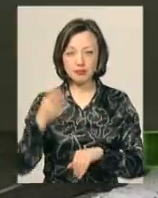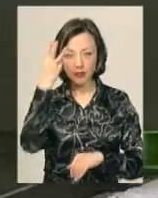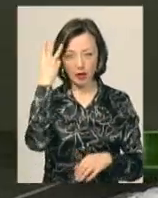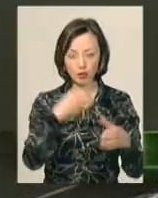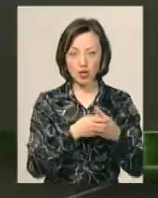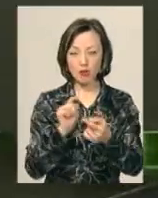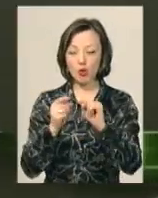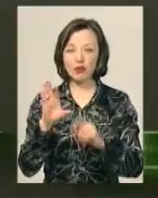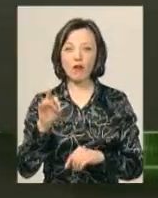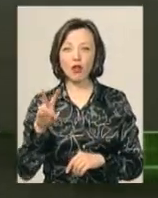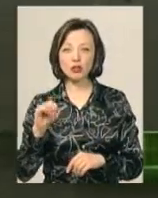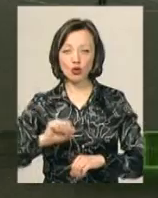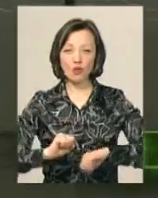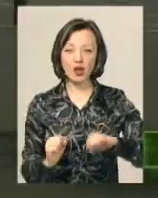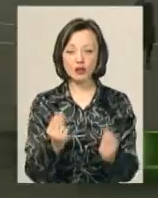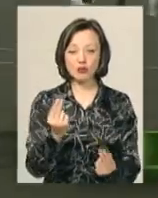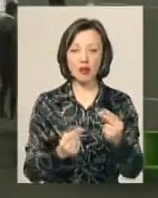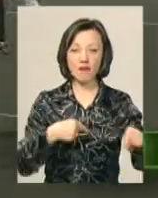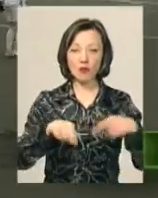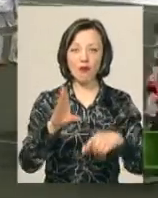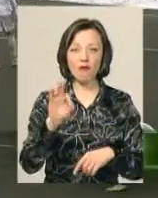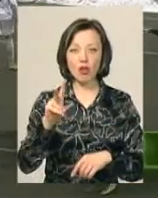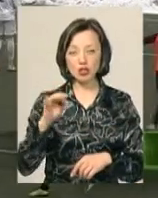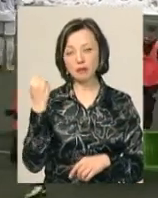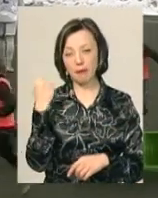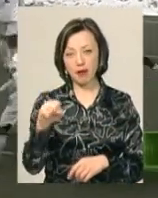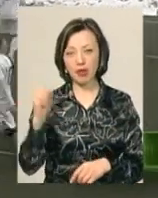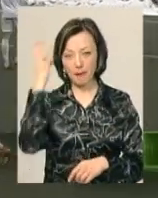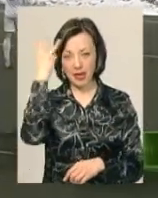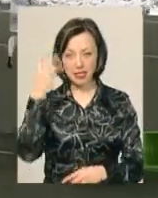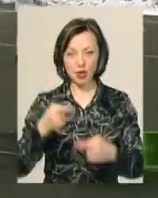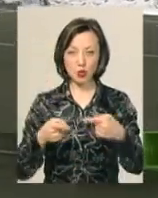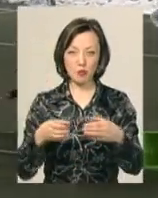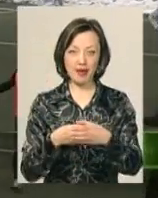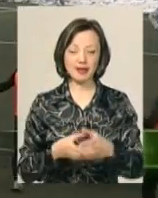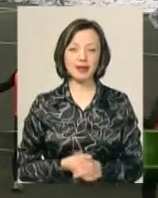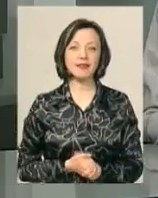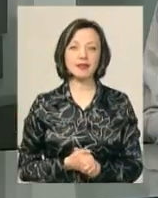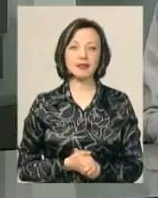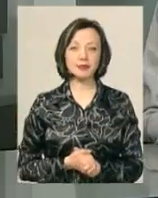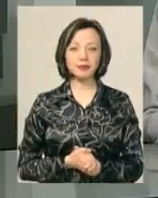проти агробізнесу. У товариському матчі футболісти з Волочиська перемогли хмельницьких суперників.